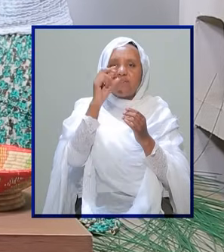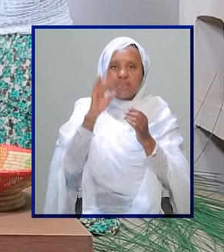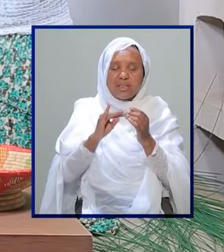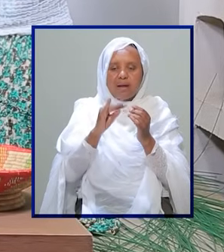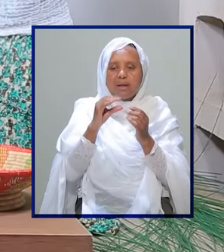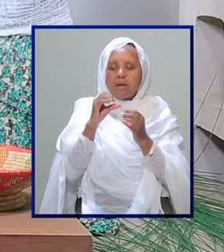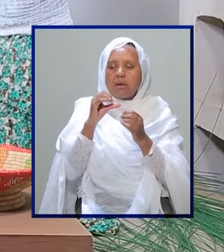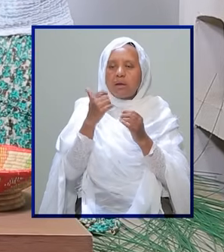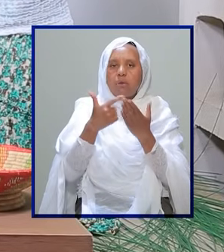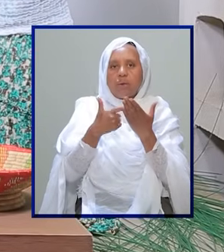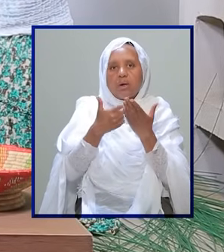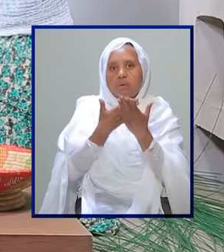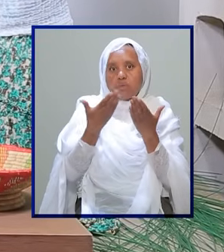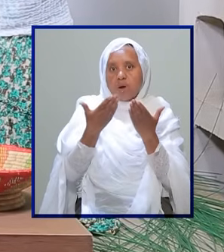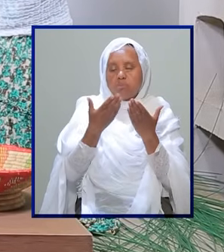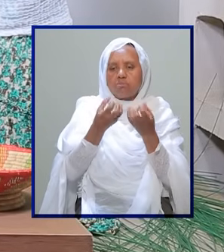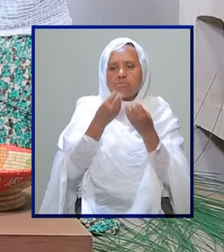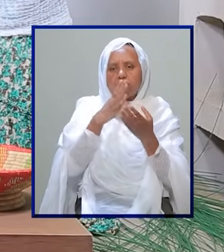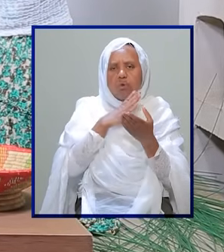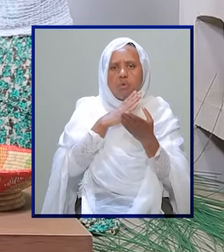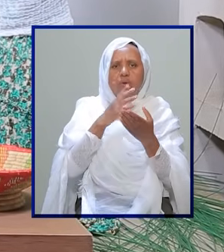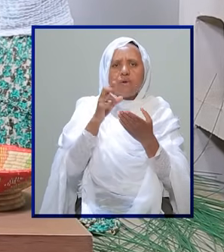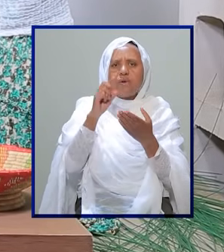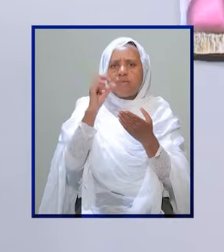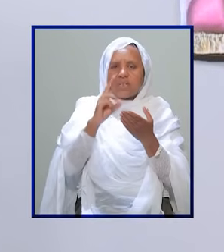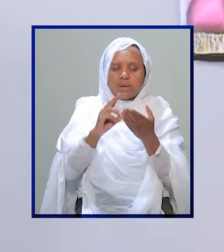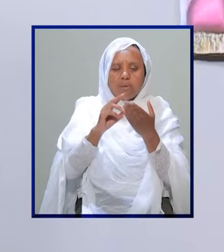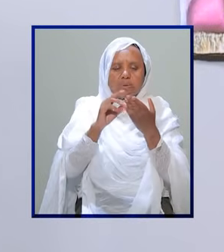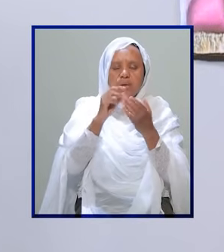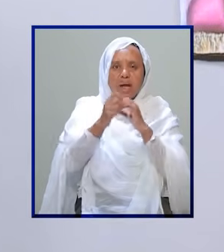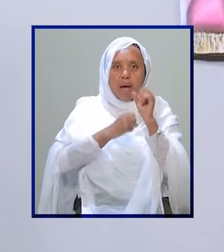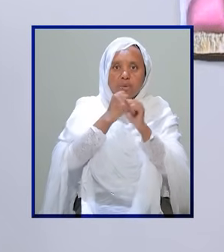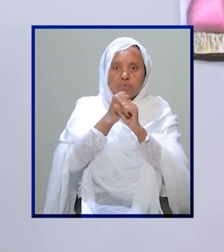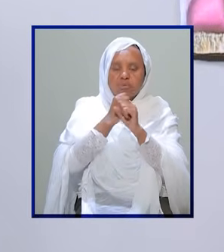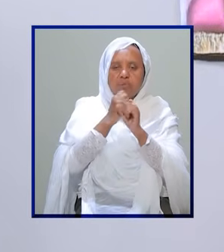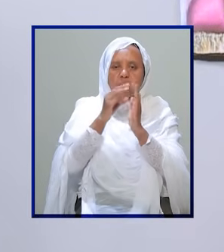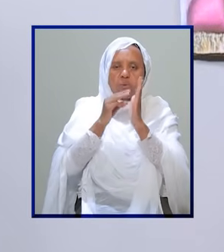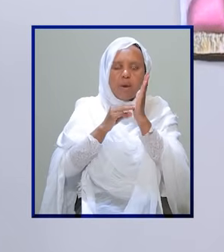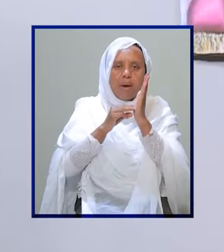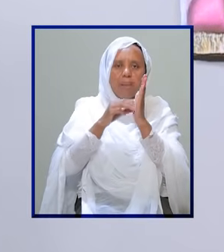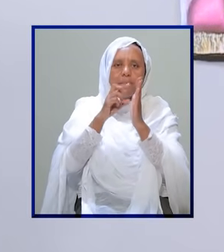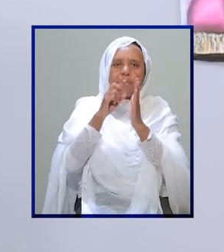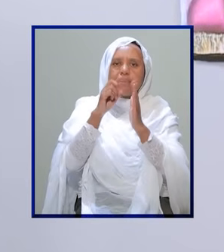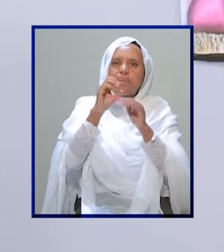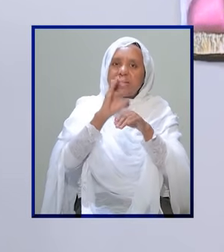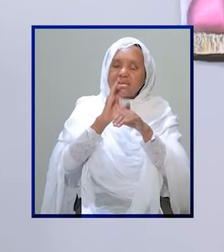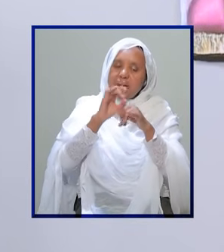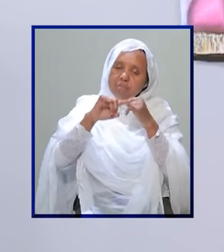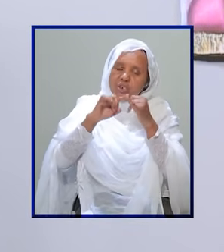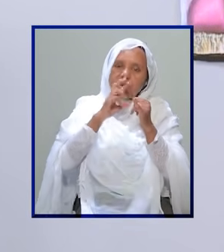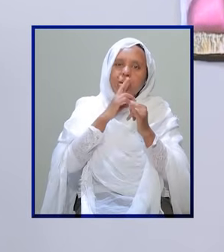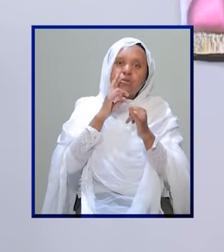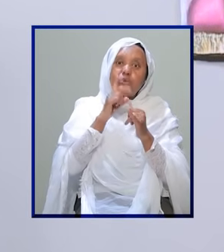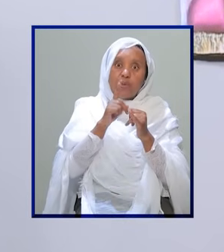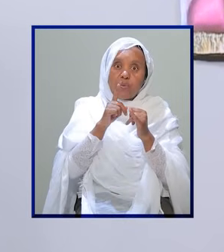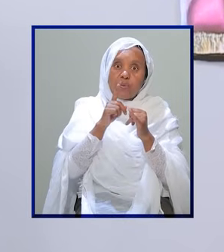ስራት ስለሆነ እሱ ጉዳይ ነው። እንግዲህ ብዙ ጾመ ፍልሰታን የአመቱ ሰባተኛውና በቀኖና ቤተክርስቲያን ከተደነገጉት የመጨረሻው ጾም ነው ይሄ ጾመ